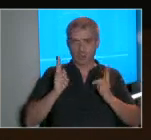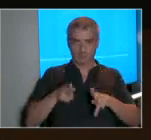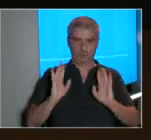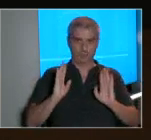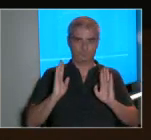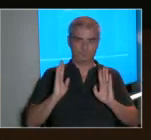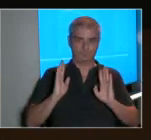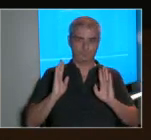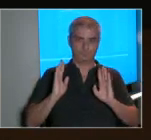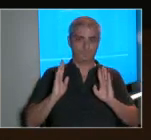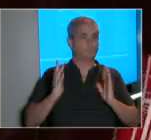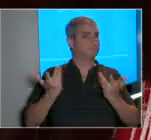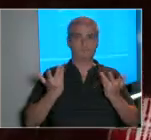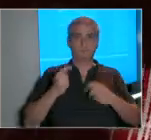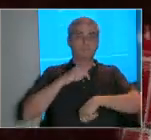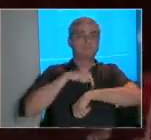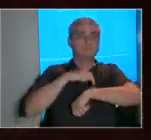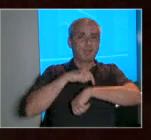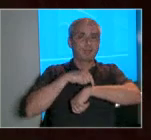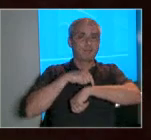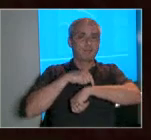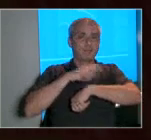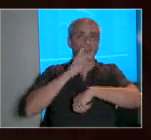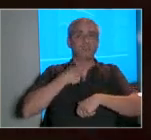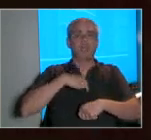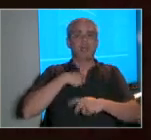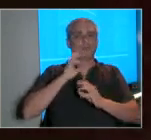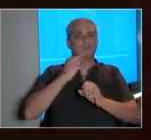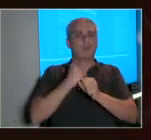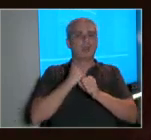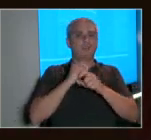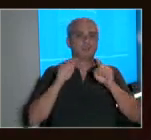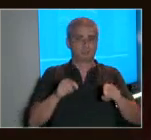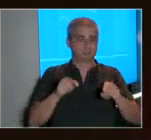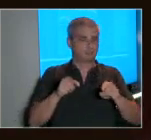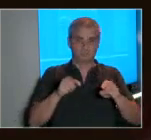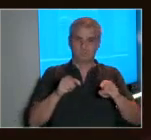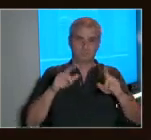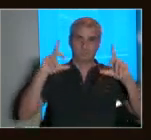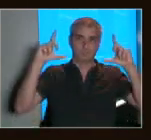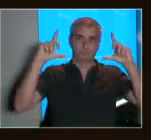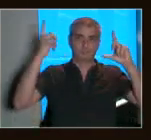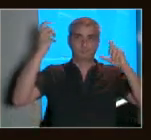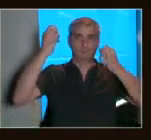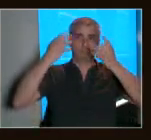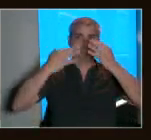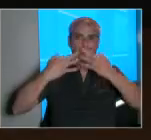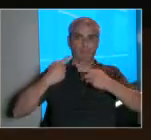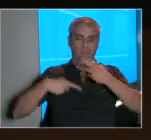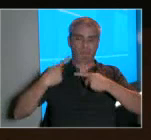אפשרי. הזמן שעומד לרשותנו כדי לעשות את זה, הולך